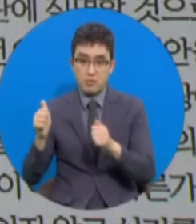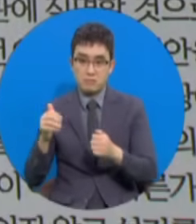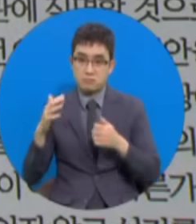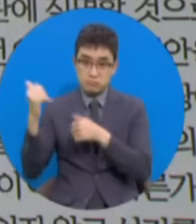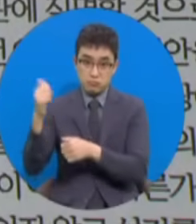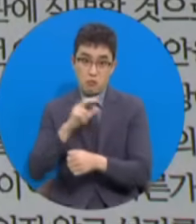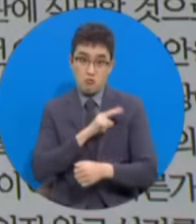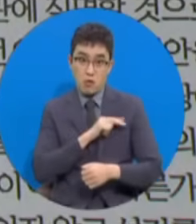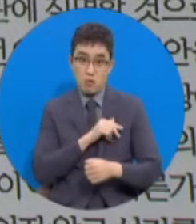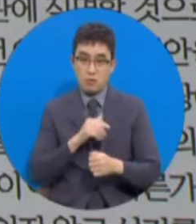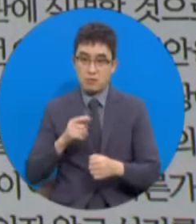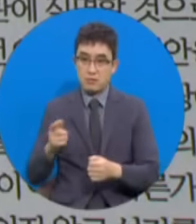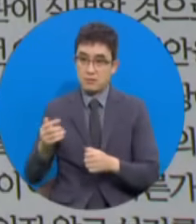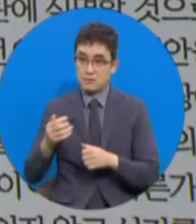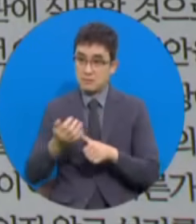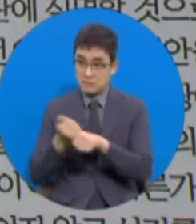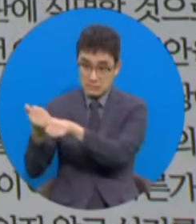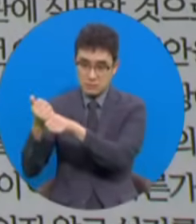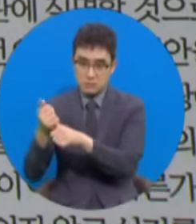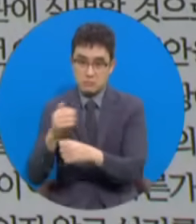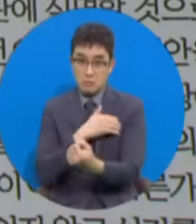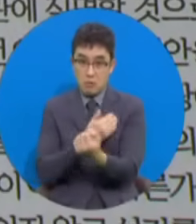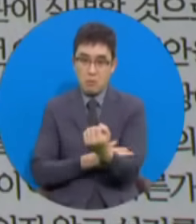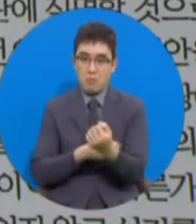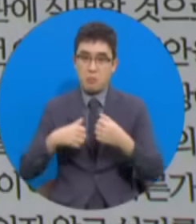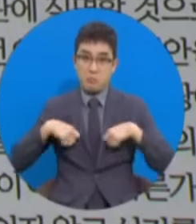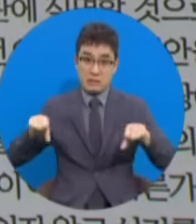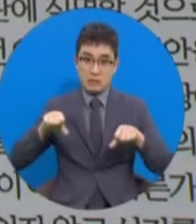혁신안인데 이게 안 받아들여지고 있습니다. 의총에서